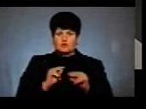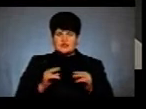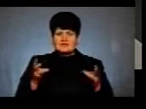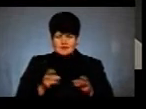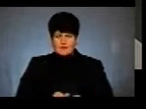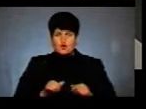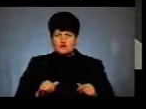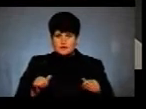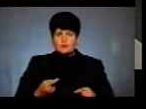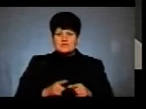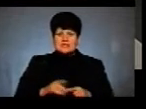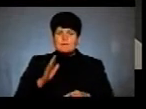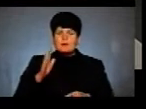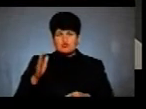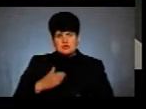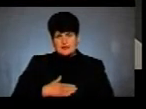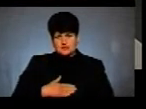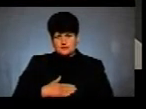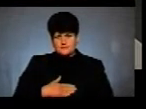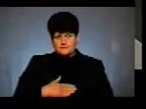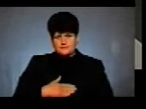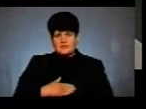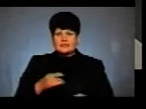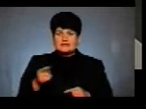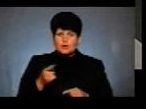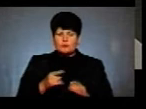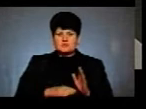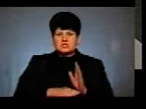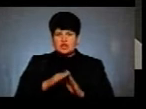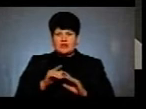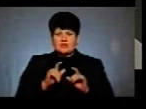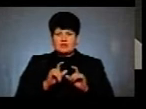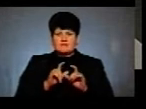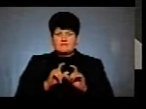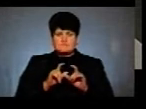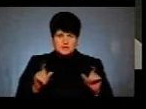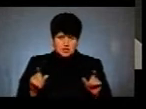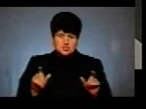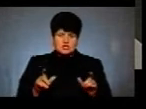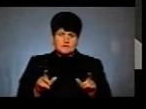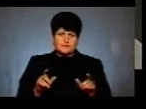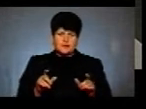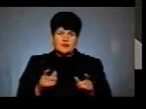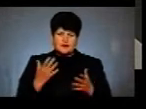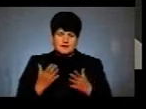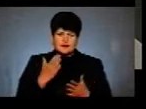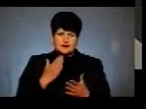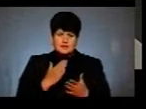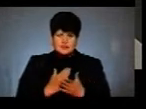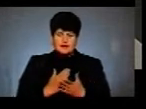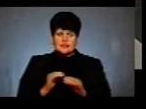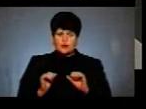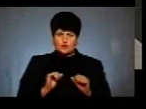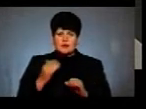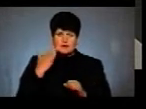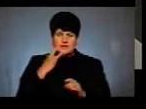тому що це майбутнє наше, це однозначно. Тобто тернопільські виші, до речі, в проєкті, який на сьогоднішній день курують американські ради,